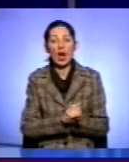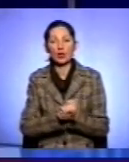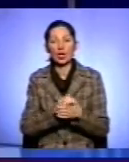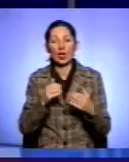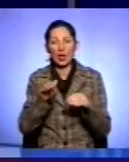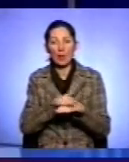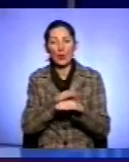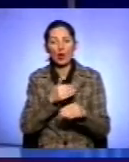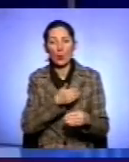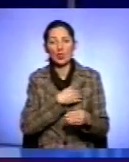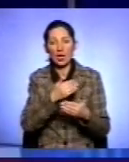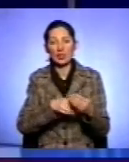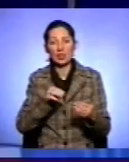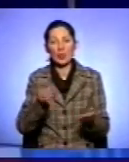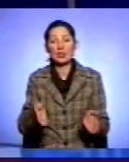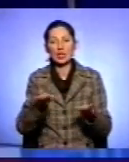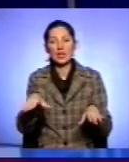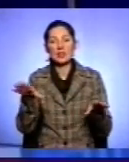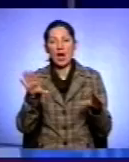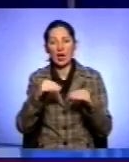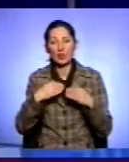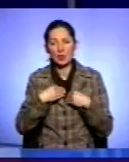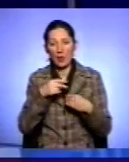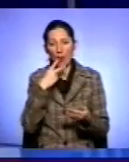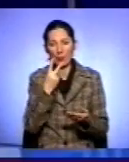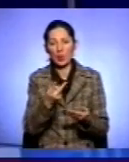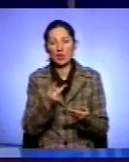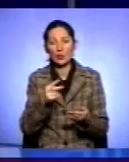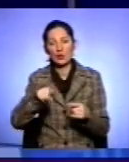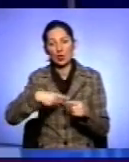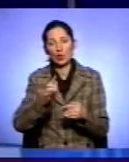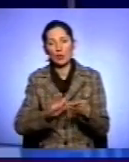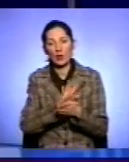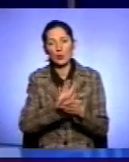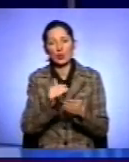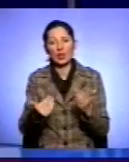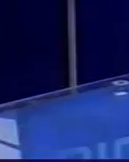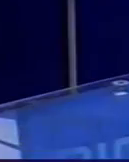вам канал ТТБ. Залишайтеся разом з нами і побачимось у наступних випусках вістей.